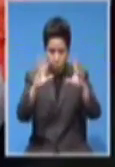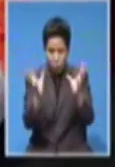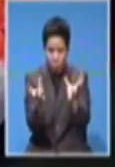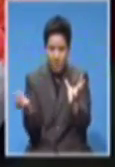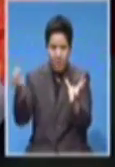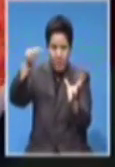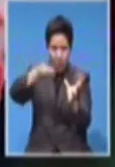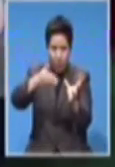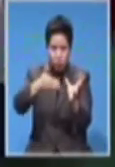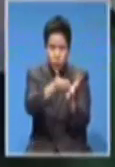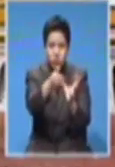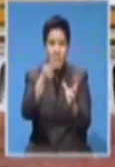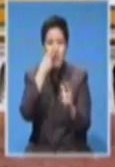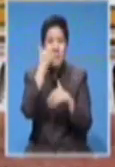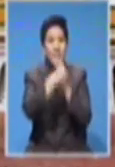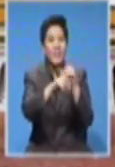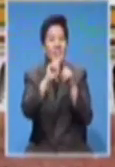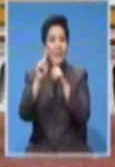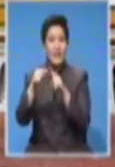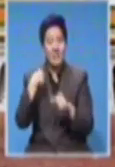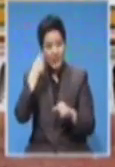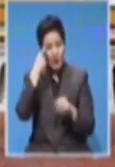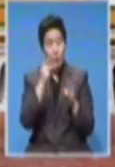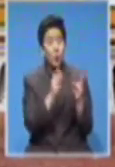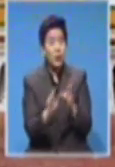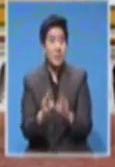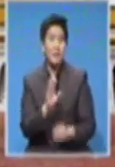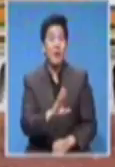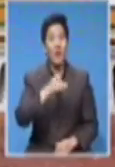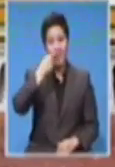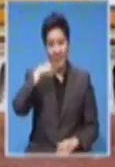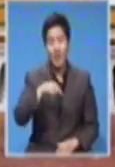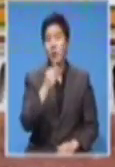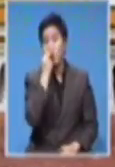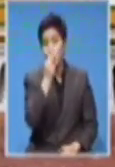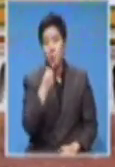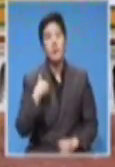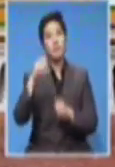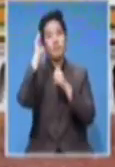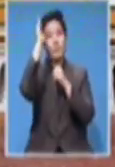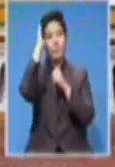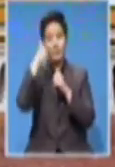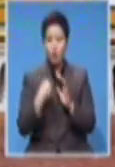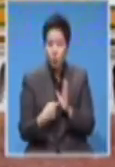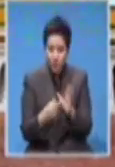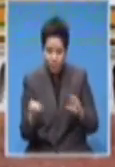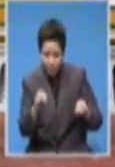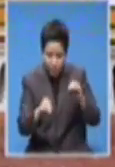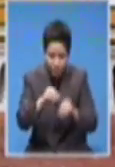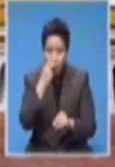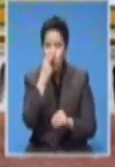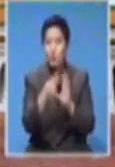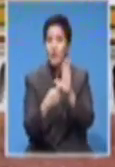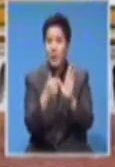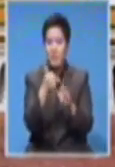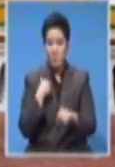บเหมือนการจัดดอกไม้ของต่างประเทศนะครับแต่เราเป็นแบบไทยๆไงไปดูแล้วกันนะครับมีการบรรยายมีการสาธิตทุกเรื่องมีวิ